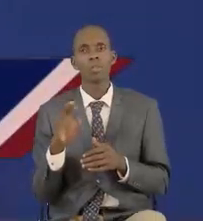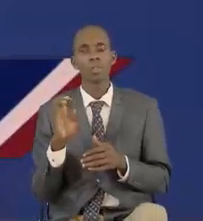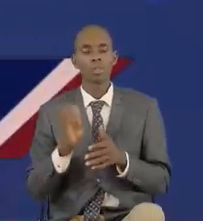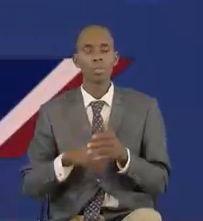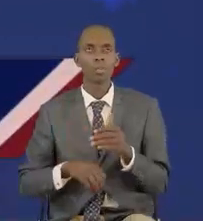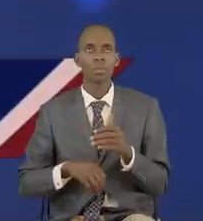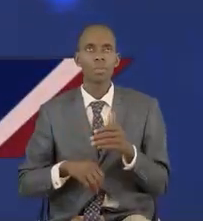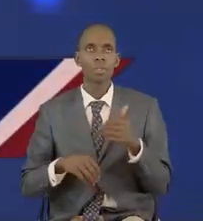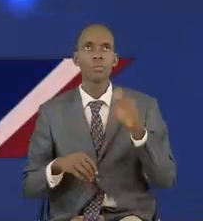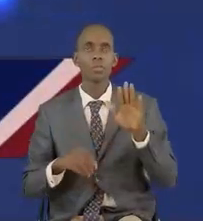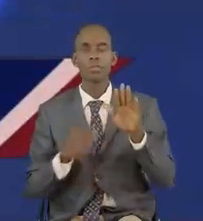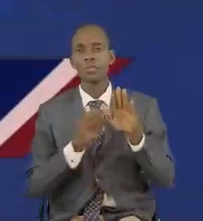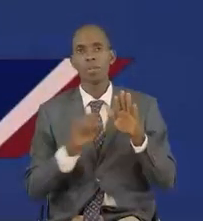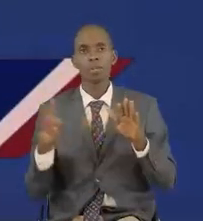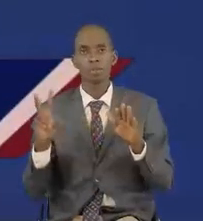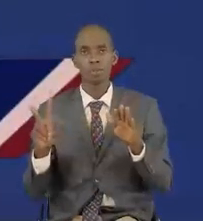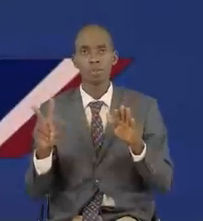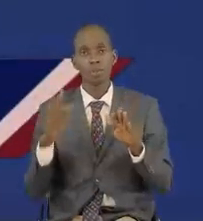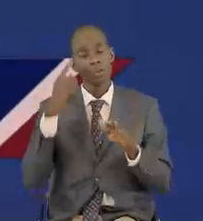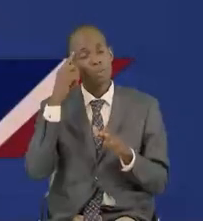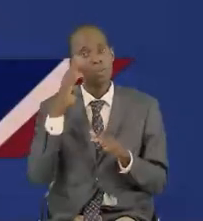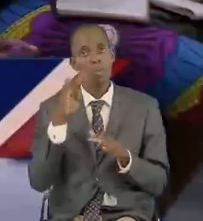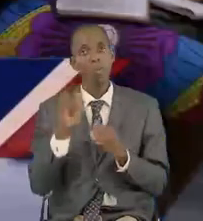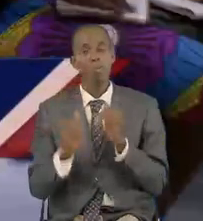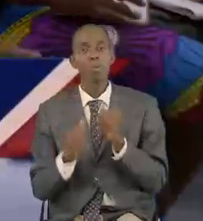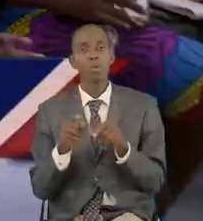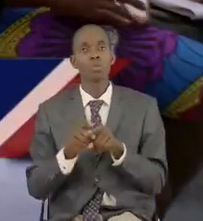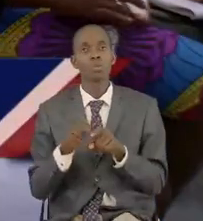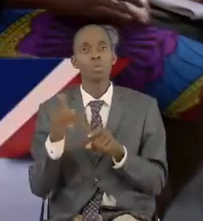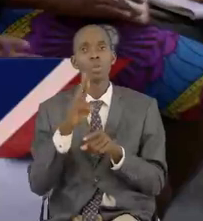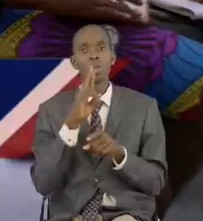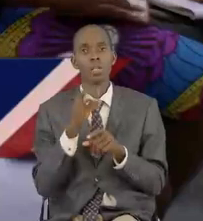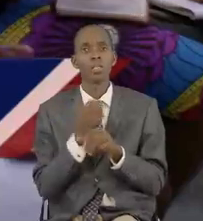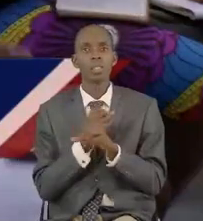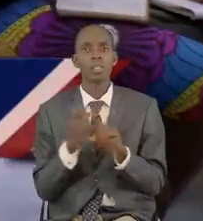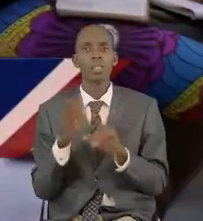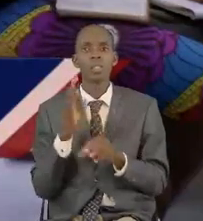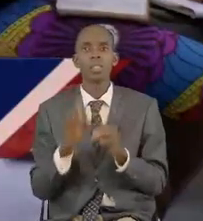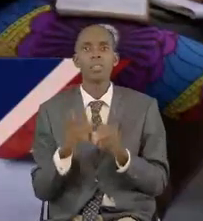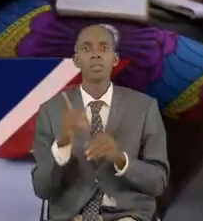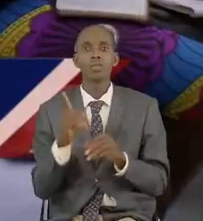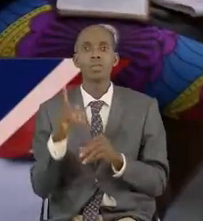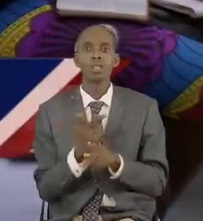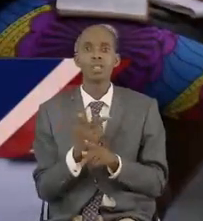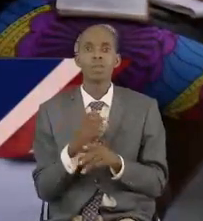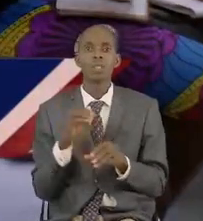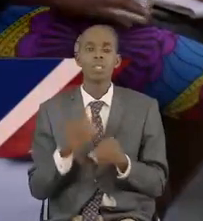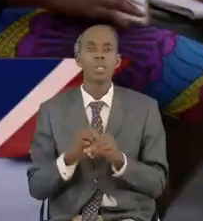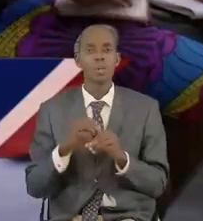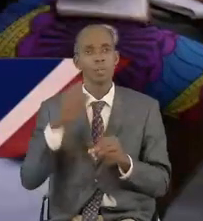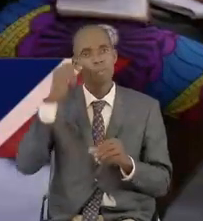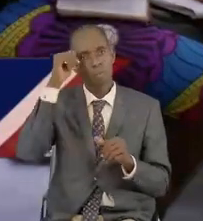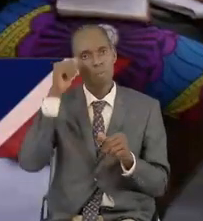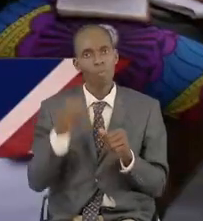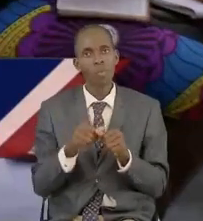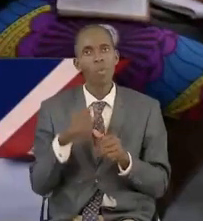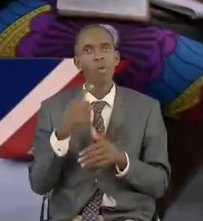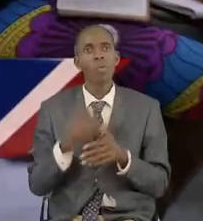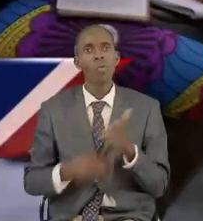verset 2 et pas lequel vous êtes sauvé si vous le retenez tel que je voulais